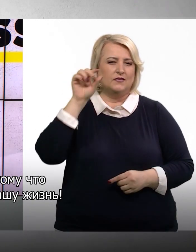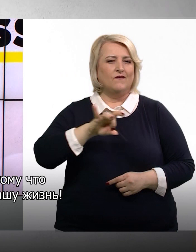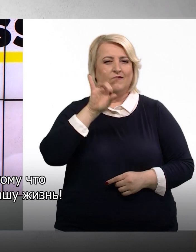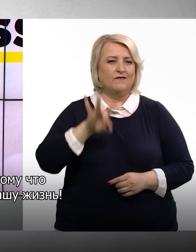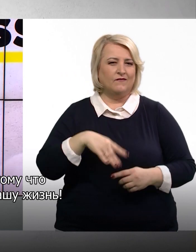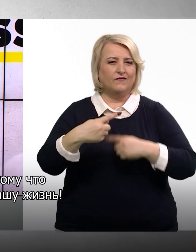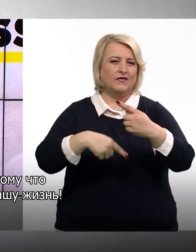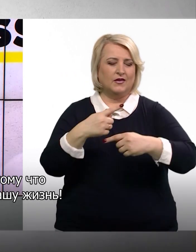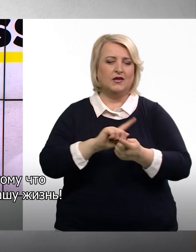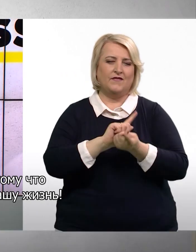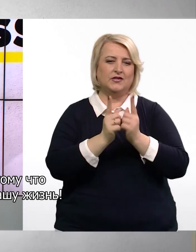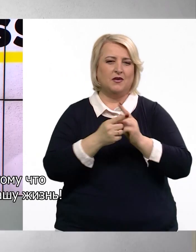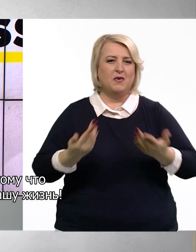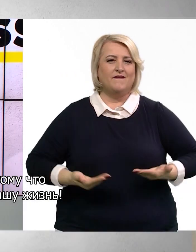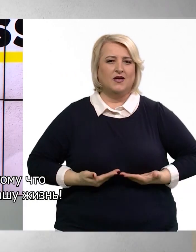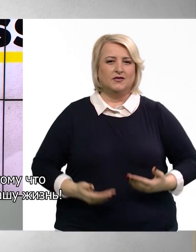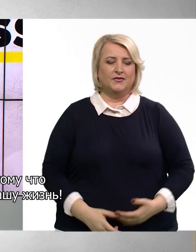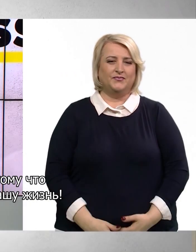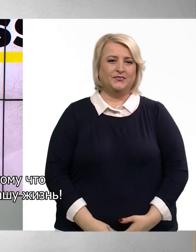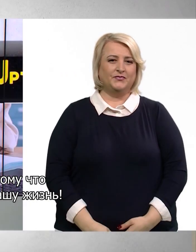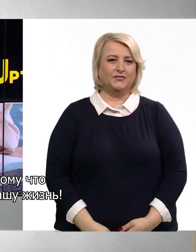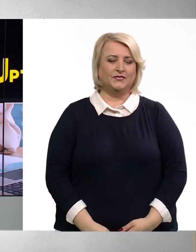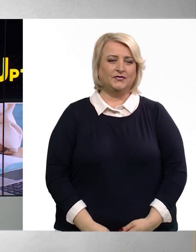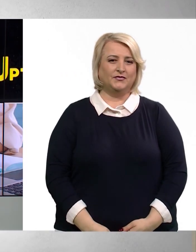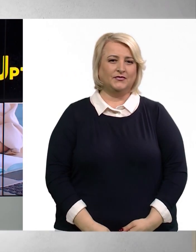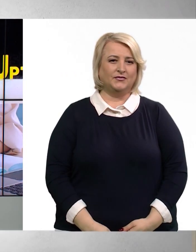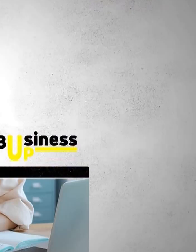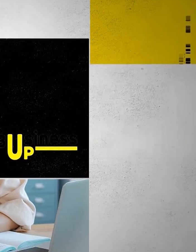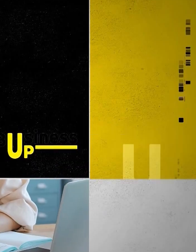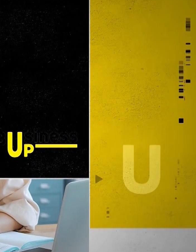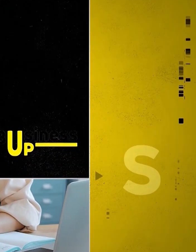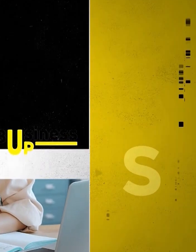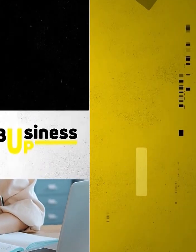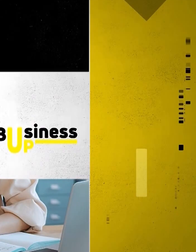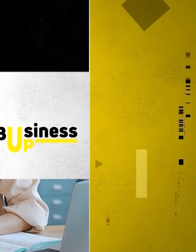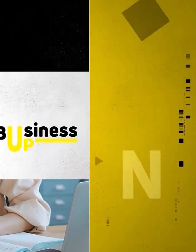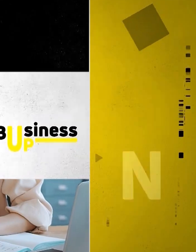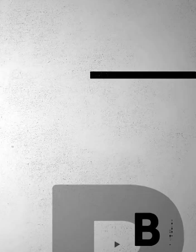pentru că învățarea continuă ne va schimba viața.